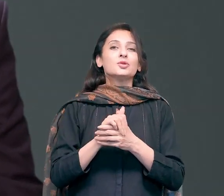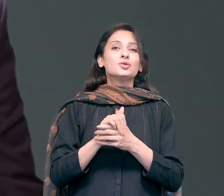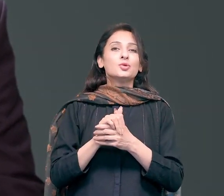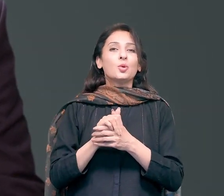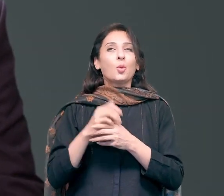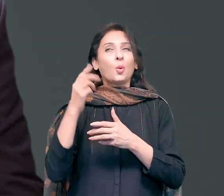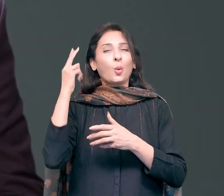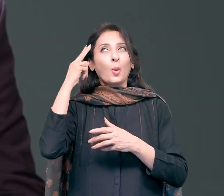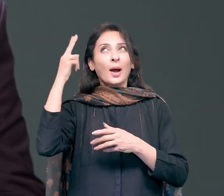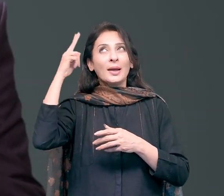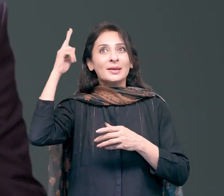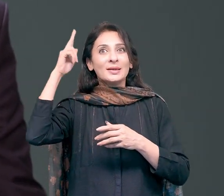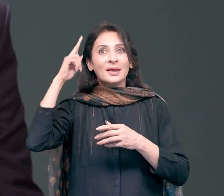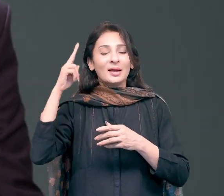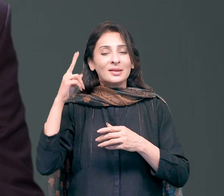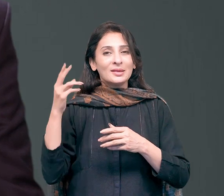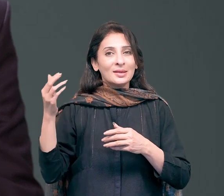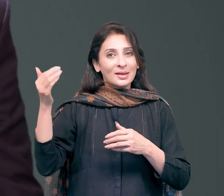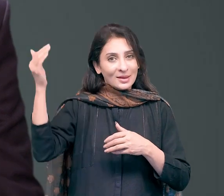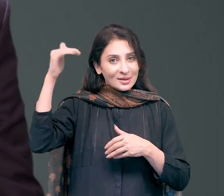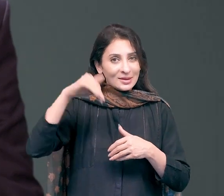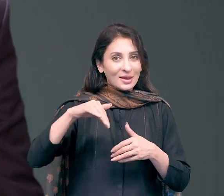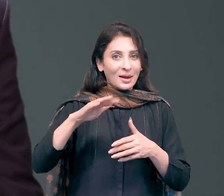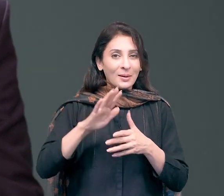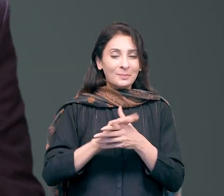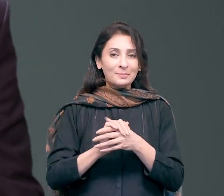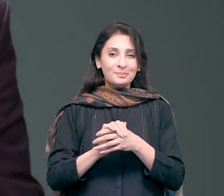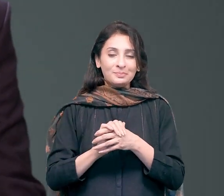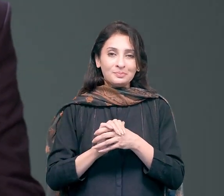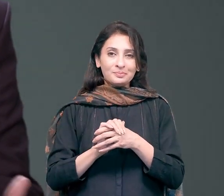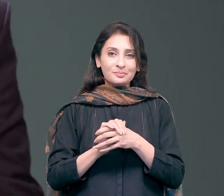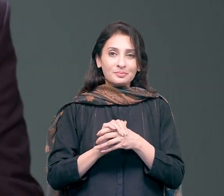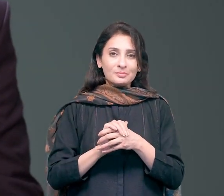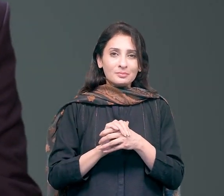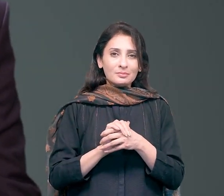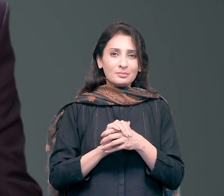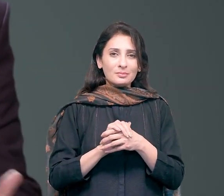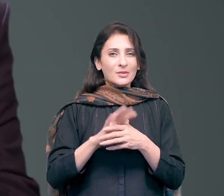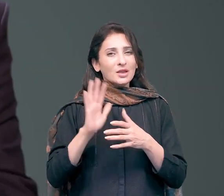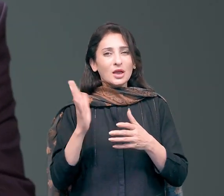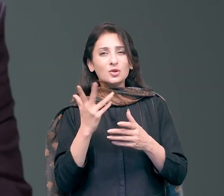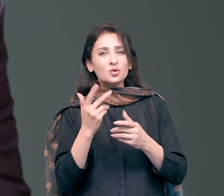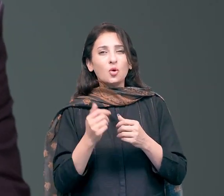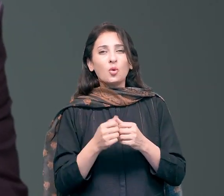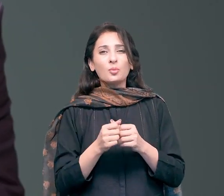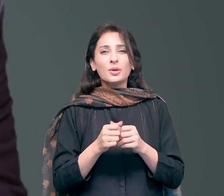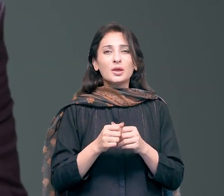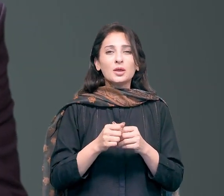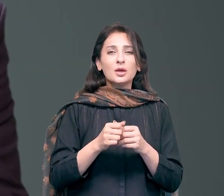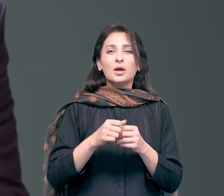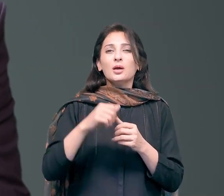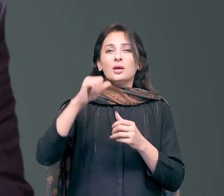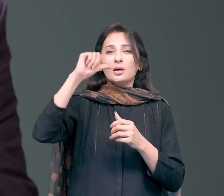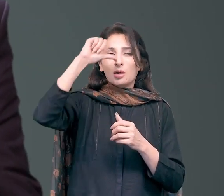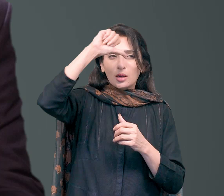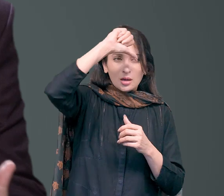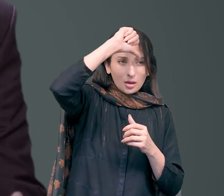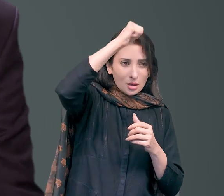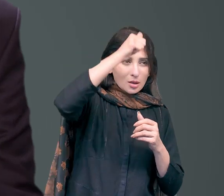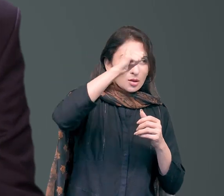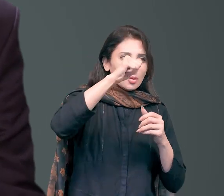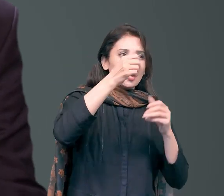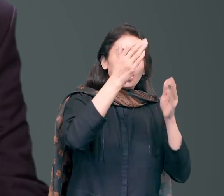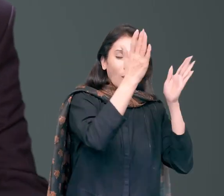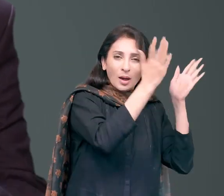جو انہوں نے نظریہ دیا، اور جو دو قومی نظریے کی بنیاد پر جو پاکستان بن گیا،